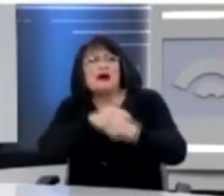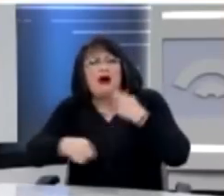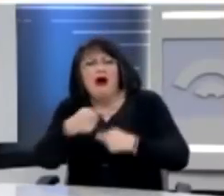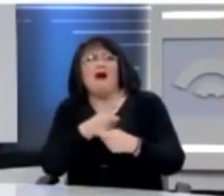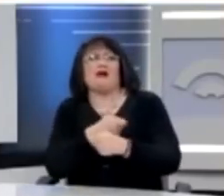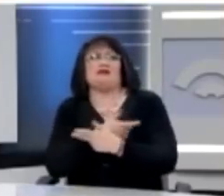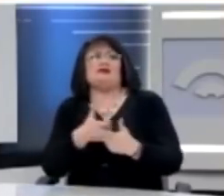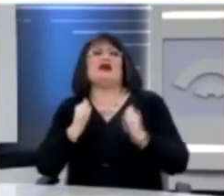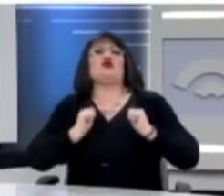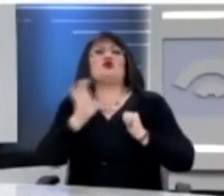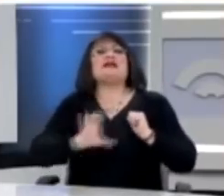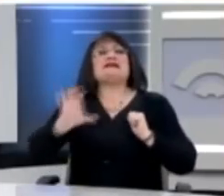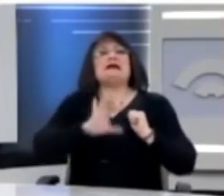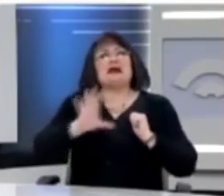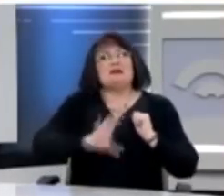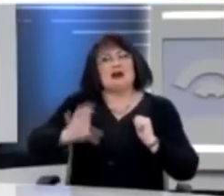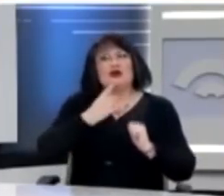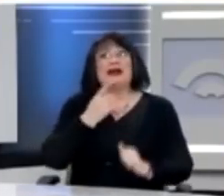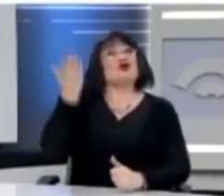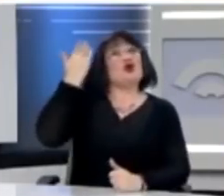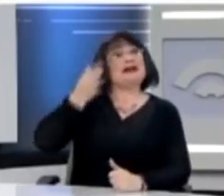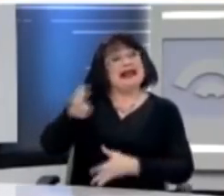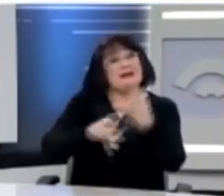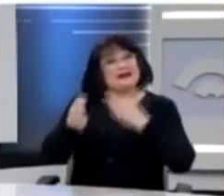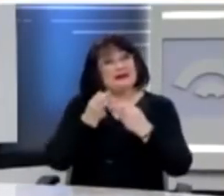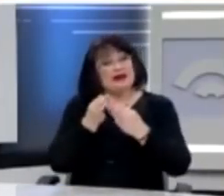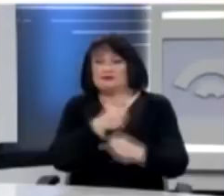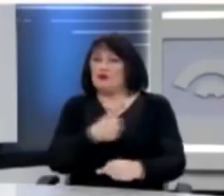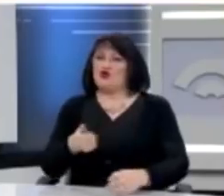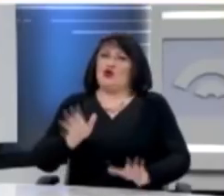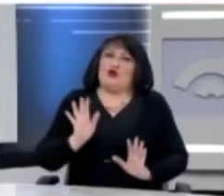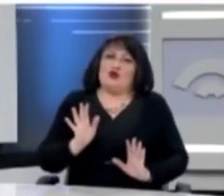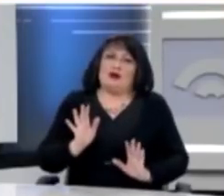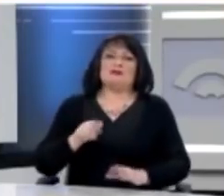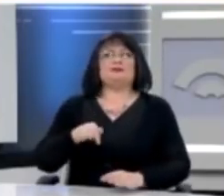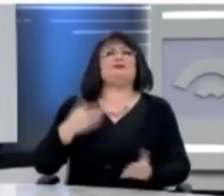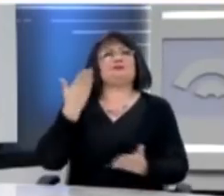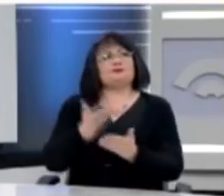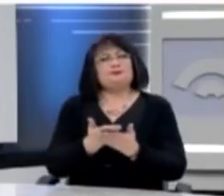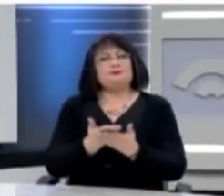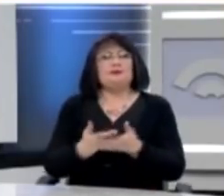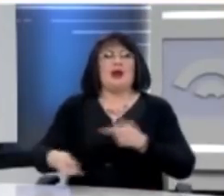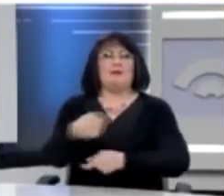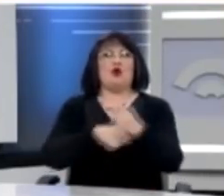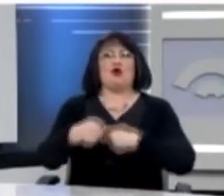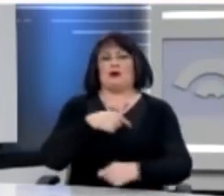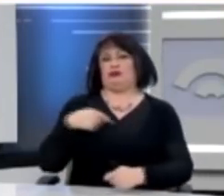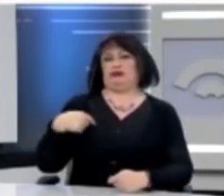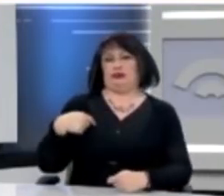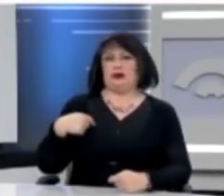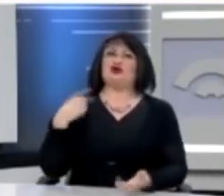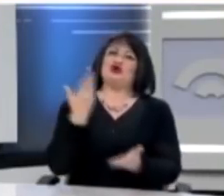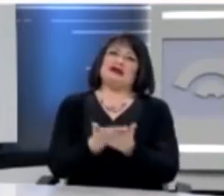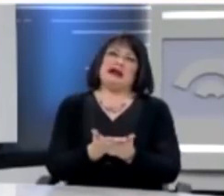ή τουριστικές περιοχές, όπως λέγατε τότε όλοι σας. Βεβαίως, είναι απέτηση των μεγαλεμπόρων. Η